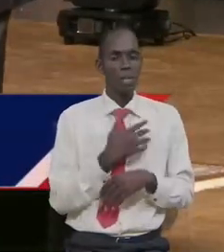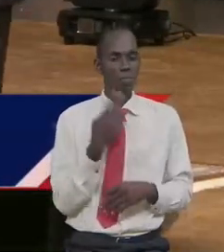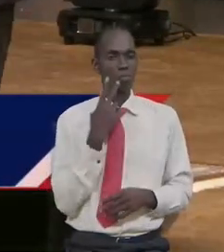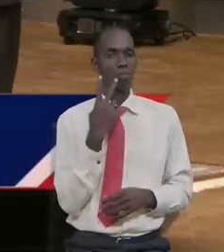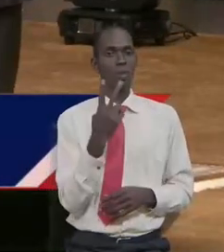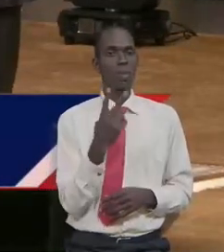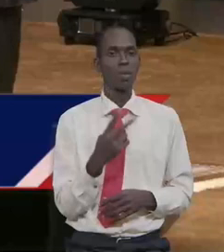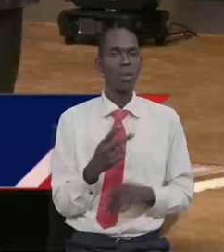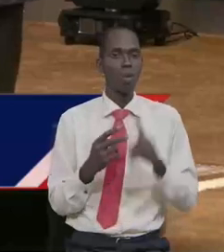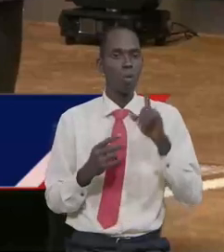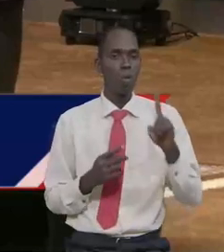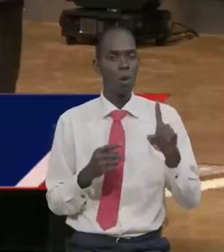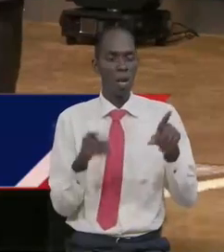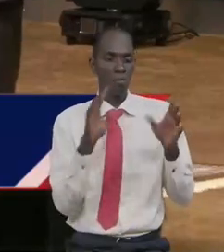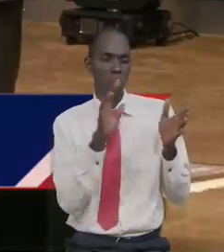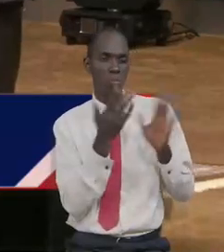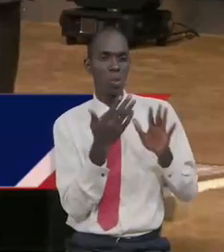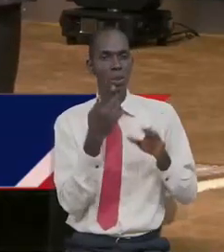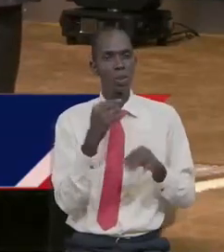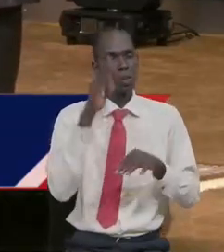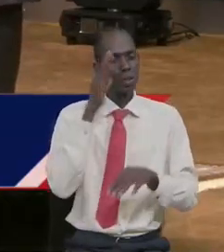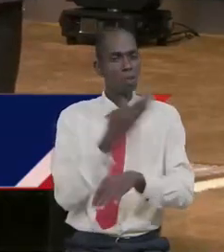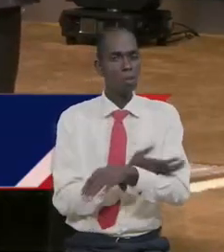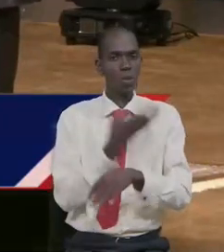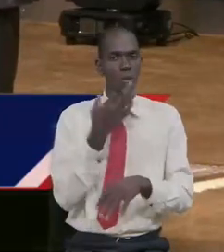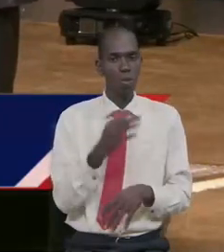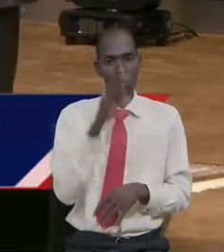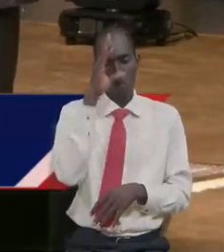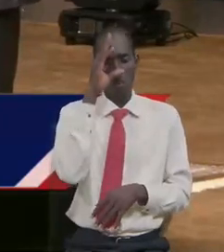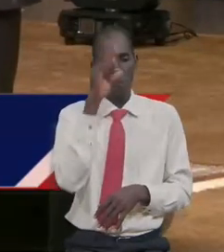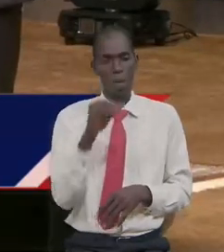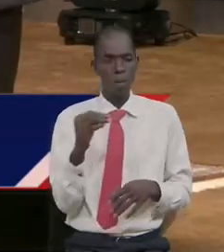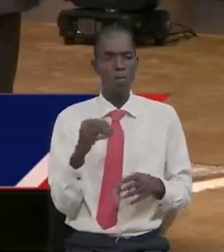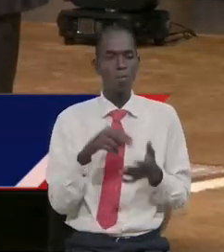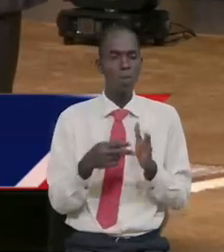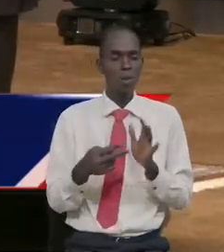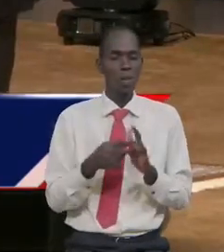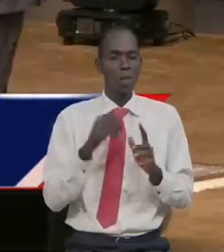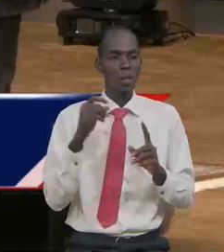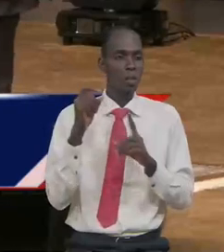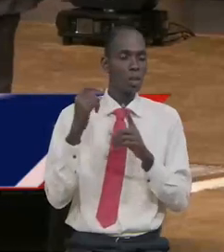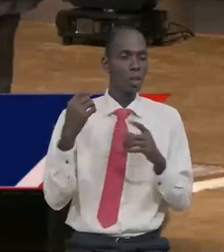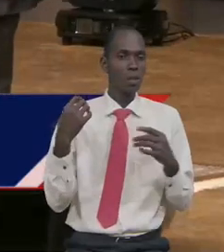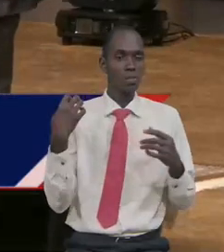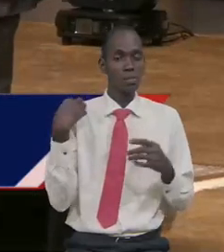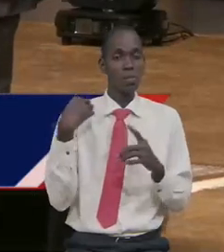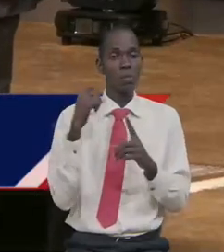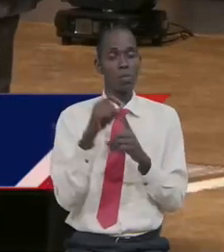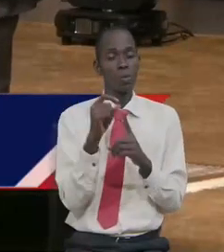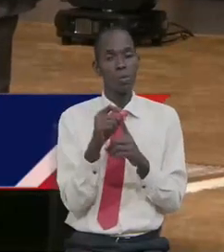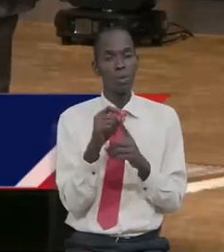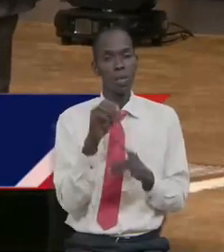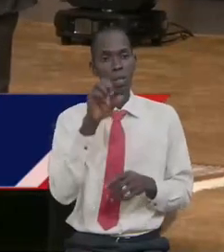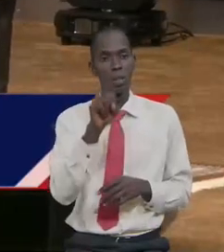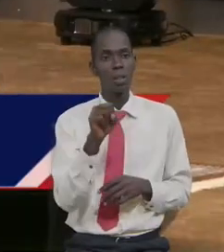voici, sur les nuées des cieux, arriva quelqu'un de semblable à un fils, le Seigneur Jésus-Christ, à